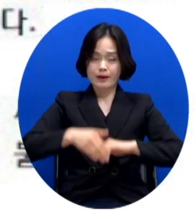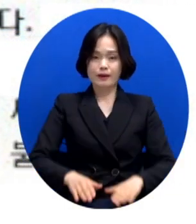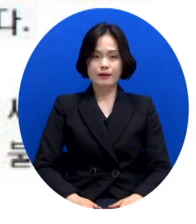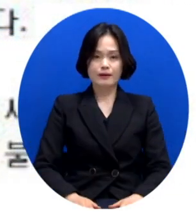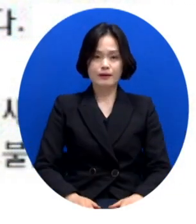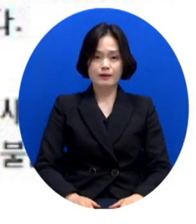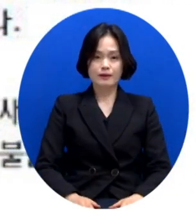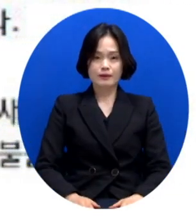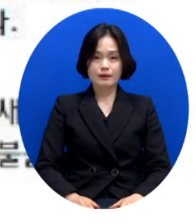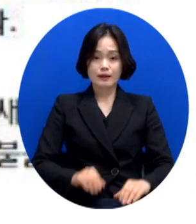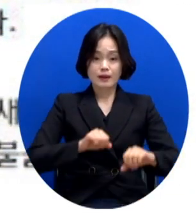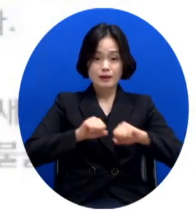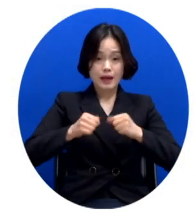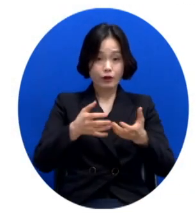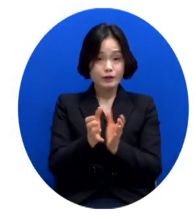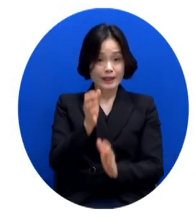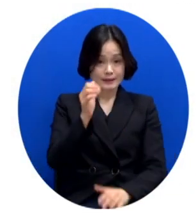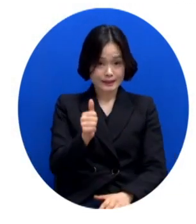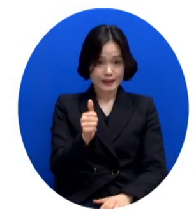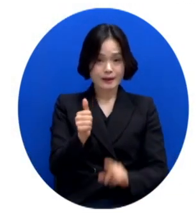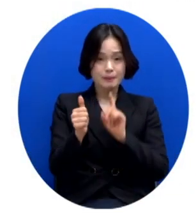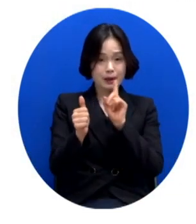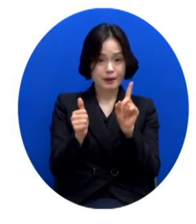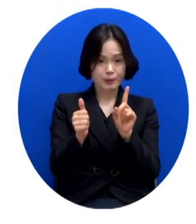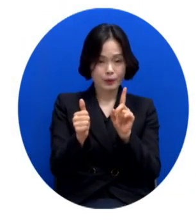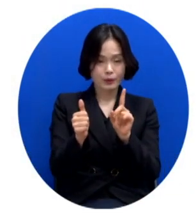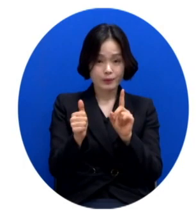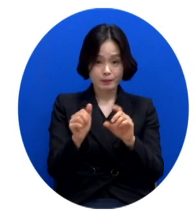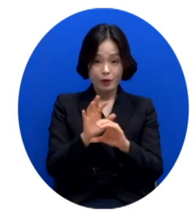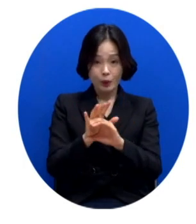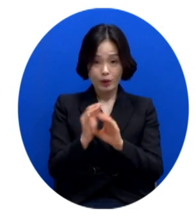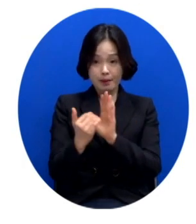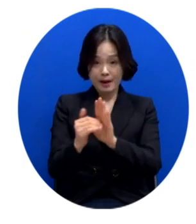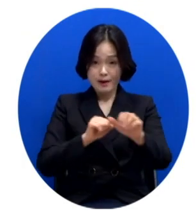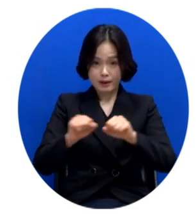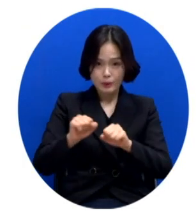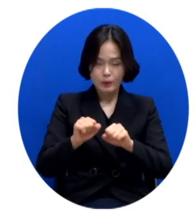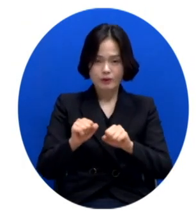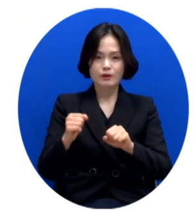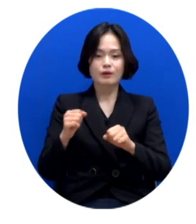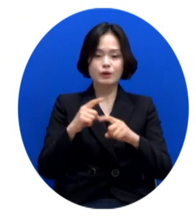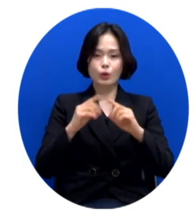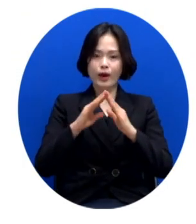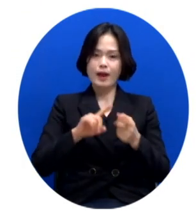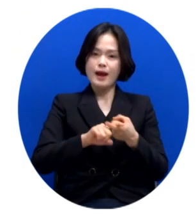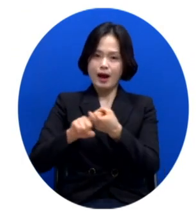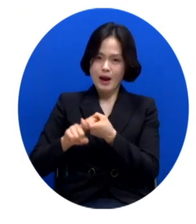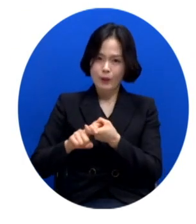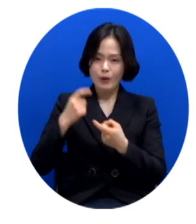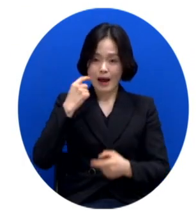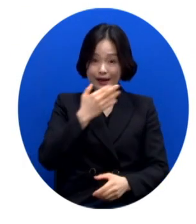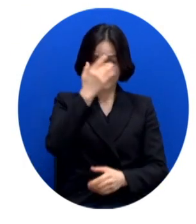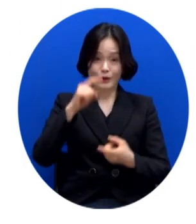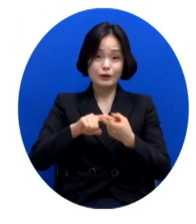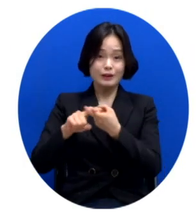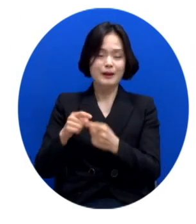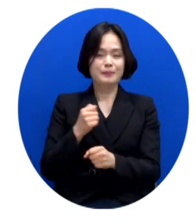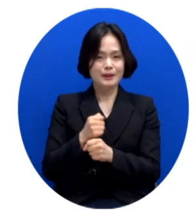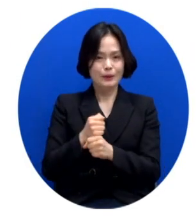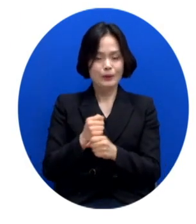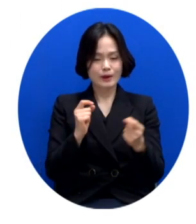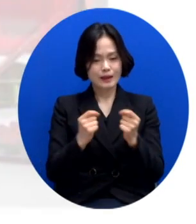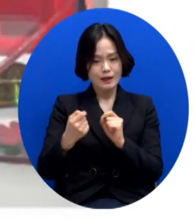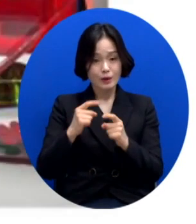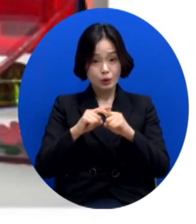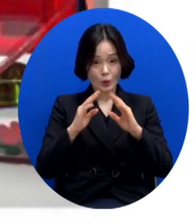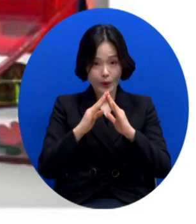딴 이창호 단장은 이번 활동으로 지역 마다 아름다운 연합을 만들고 형제교회 될 사이에 섬김을 통해 교회의